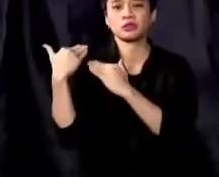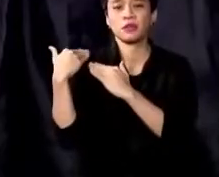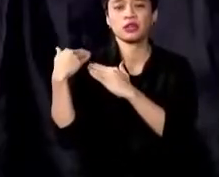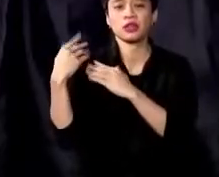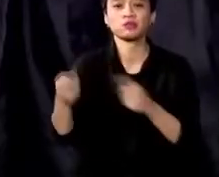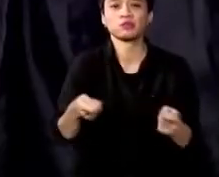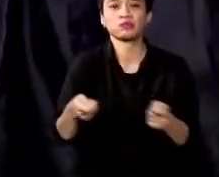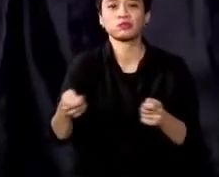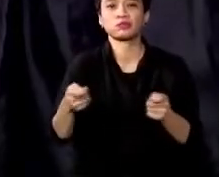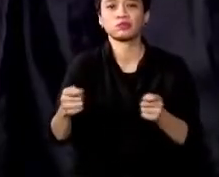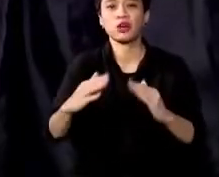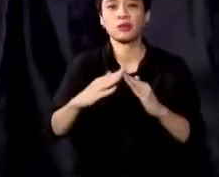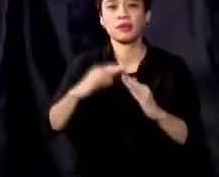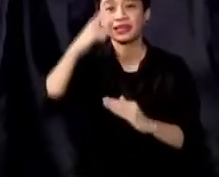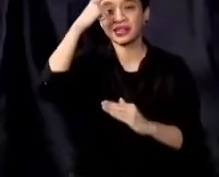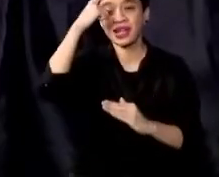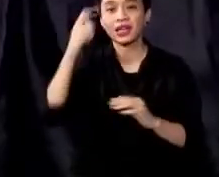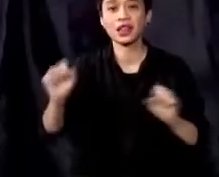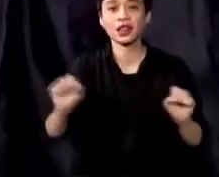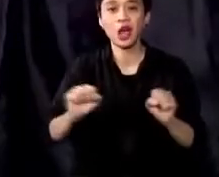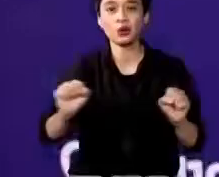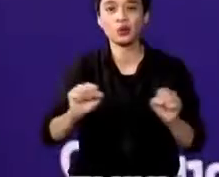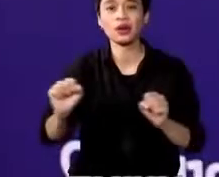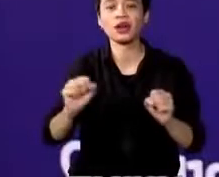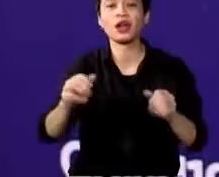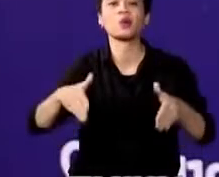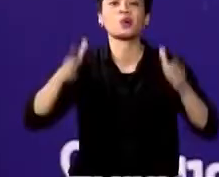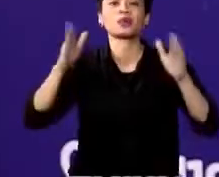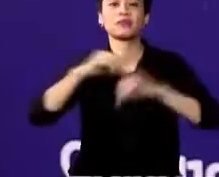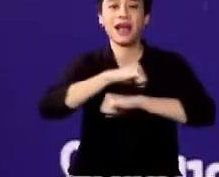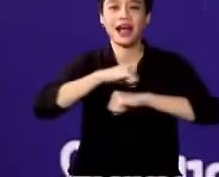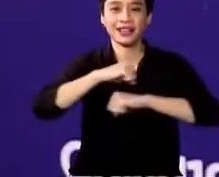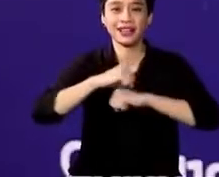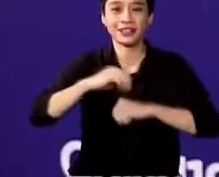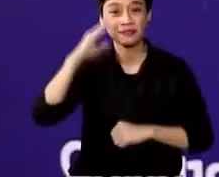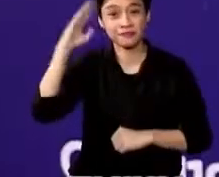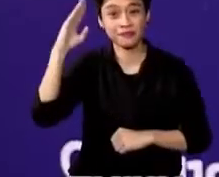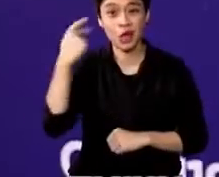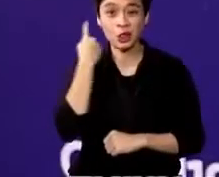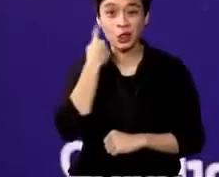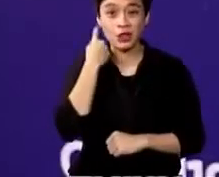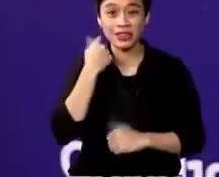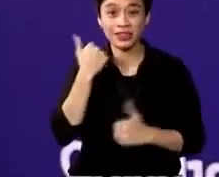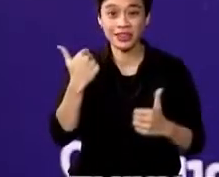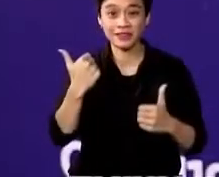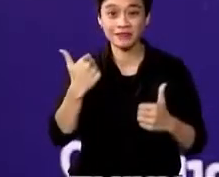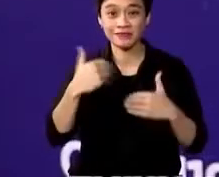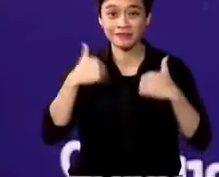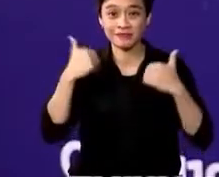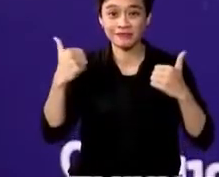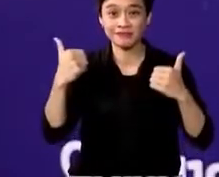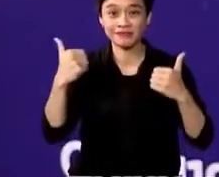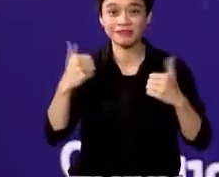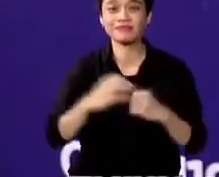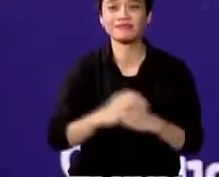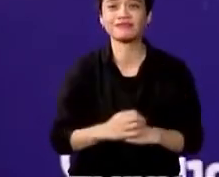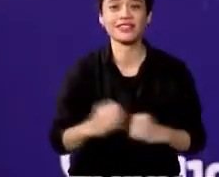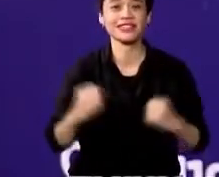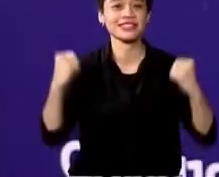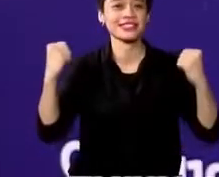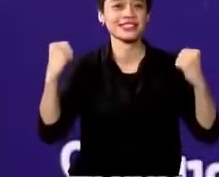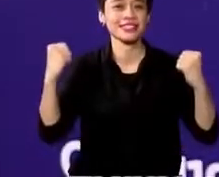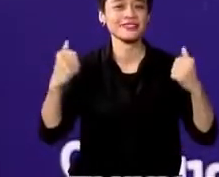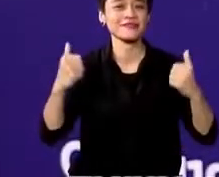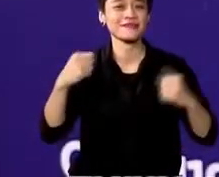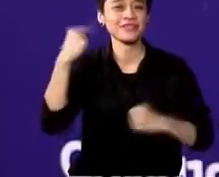Sakit darurat covid-19 Wisma Atlet Apa kabar dokter tugas Alhamdulillah baik Mak Putri tetap sehat dan semangat ya